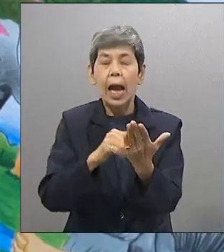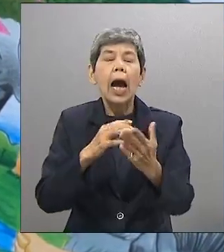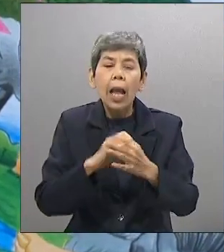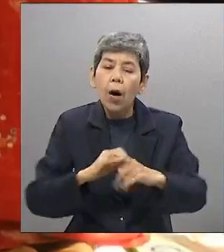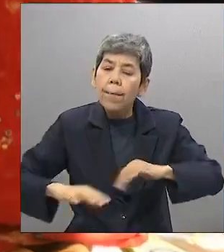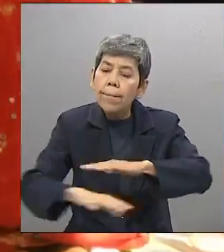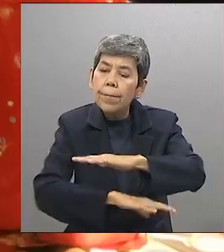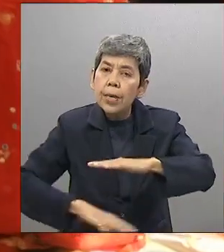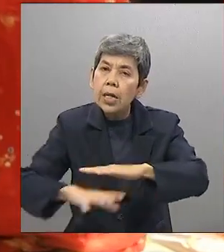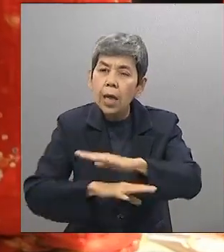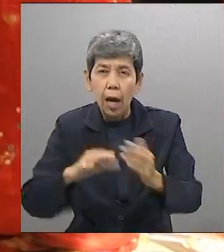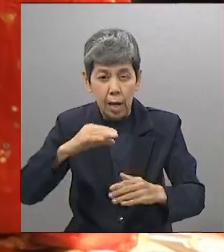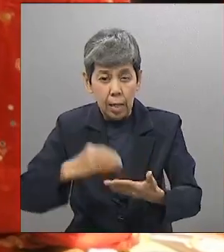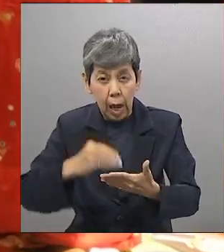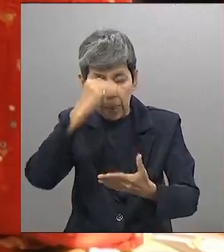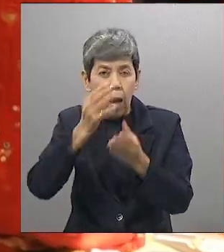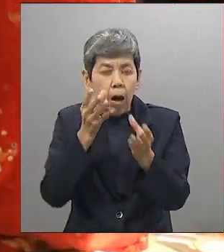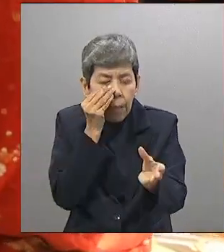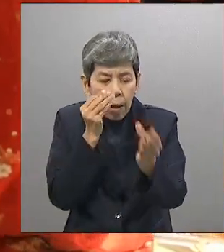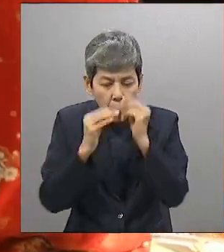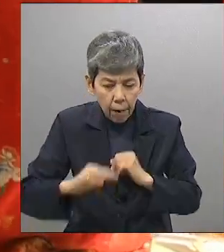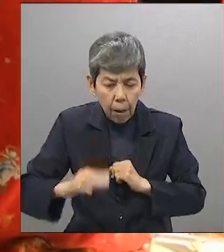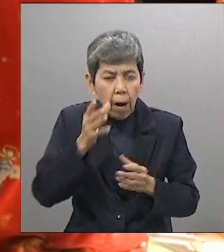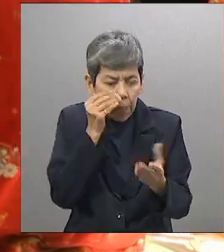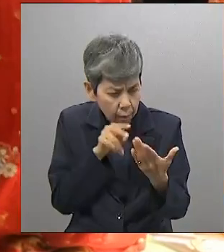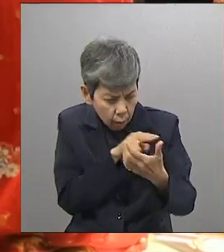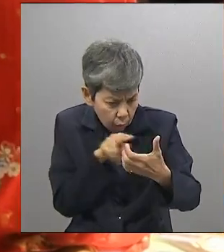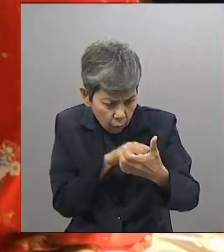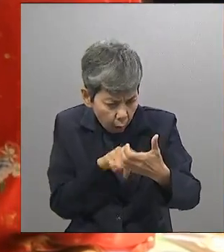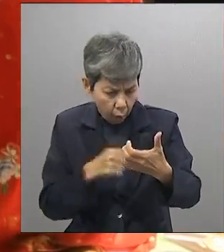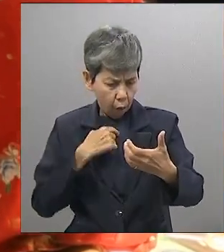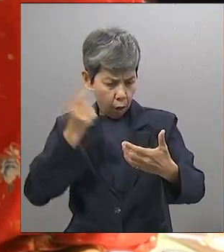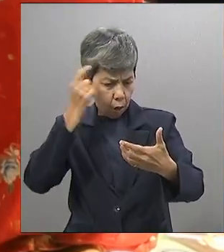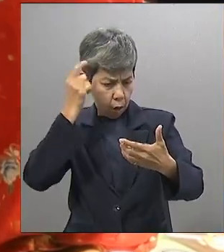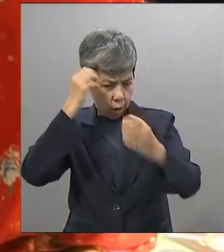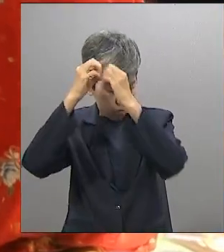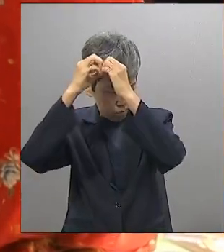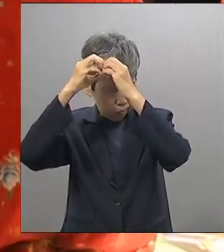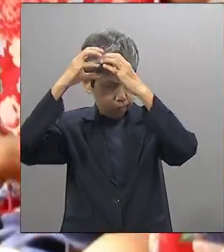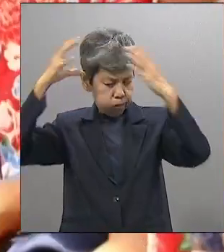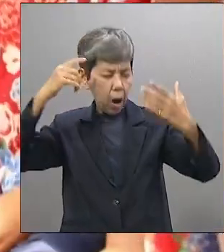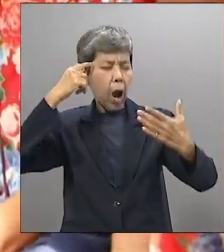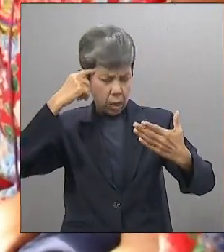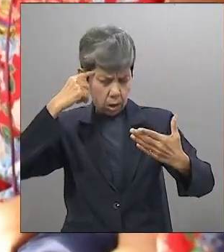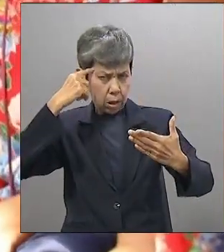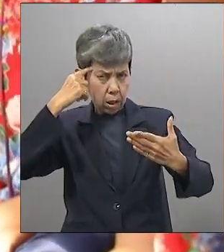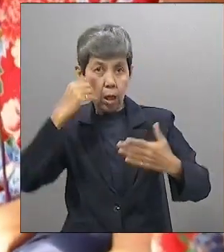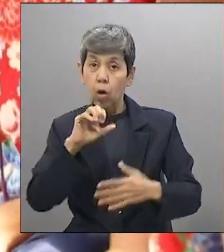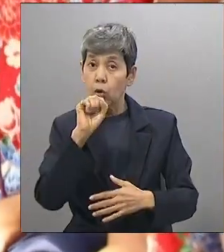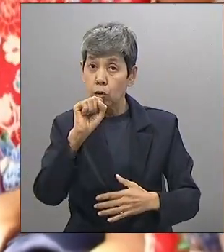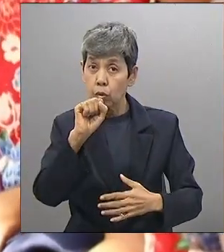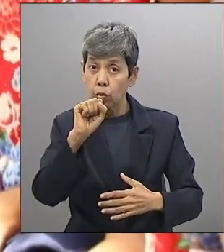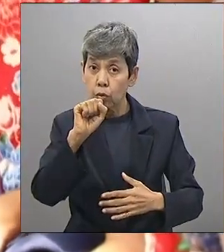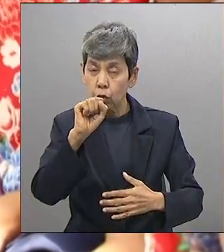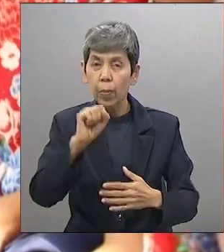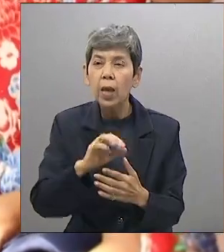ตั้งแต่เด็ achievedเพื่ใหเด็สามารถที่จะ outgoingโดยมีการประโ้การสุจิปุitetสุกườngคืสุดตะ